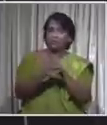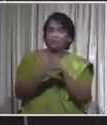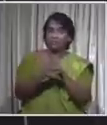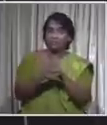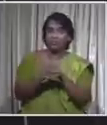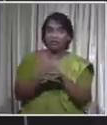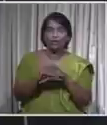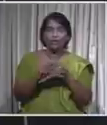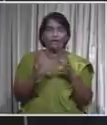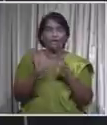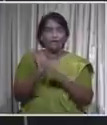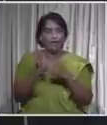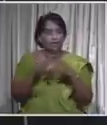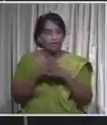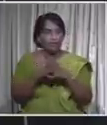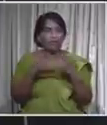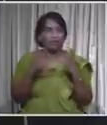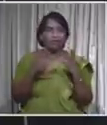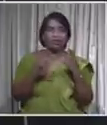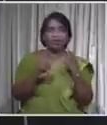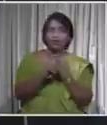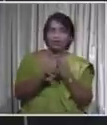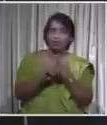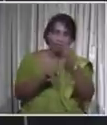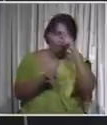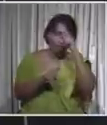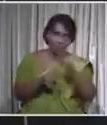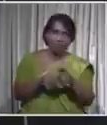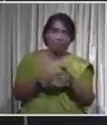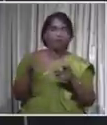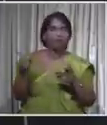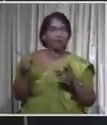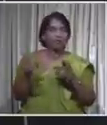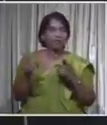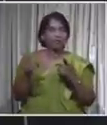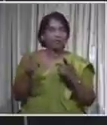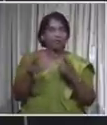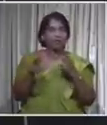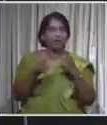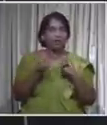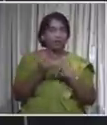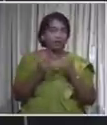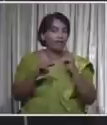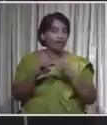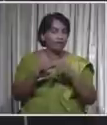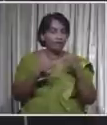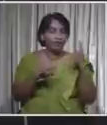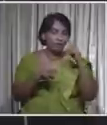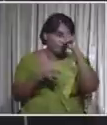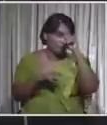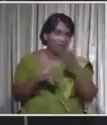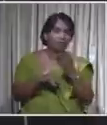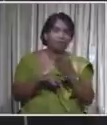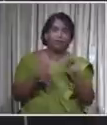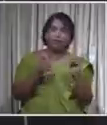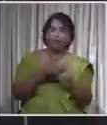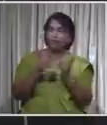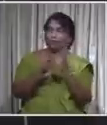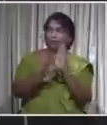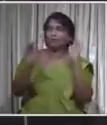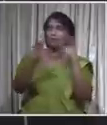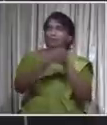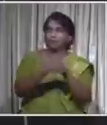විජේ විමලරත්න අපේ කොබ්බැගඩුව මහත්තයා මේ අපේ සරත් පොන්සේක මහත්තයලා යුද්ධෙට කෙලින්ම මූණ